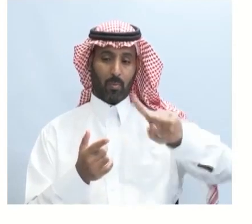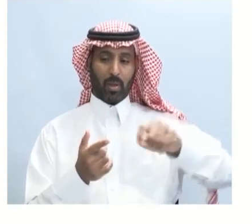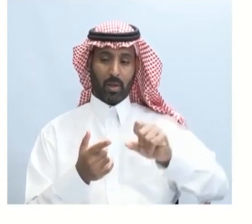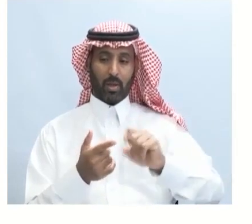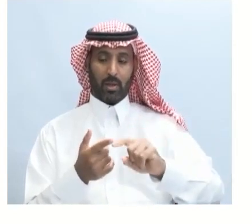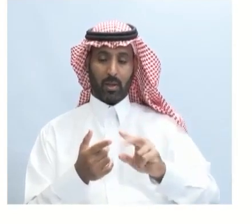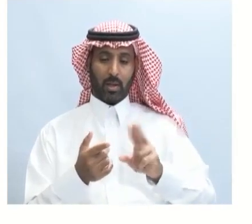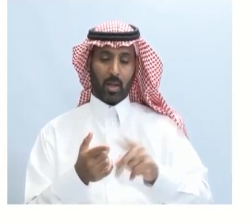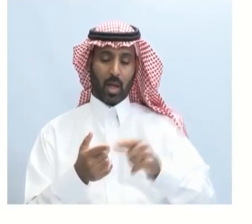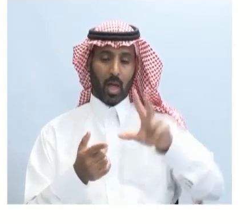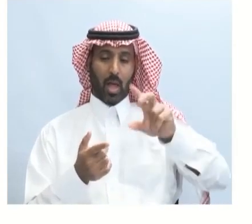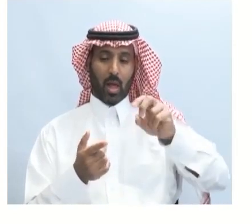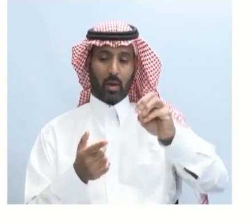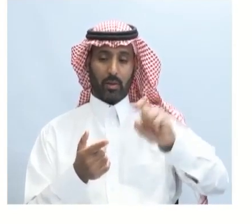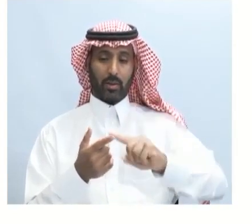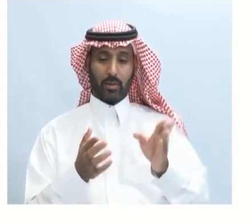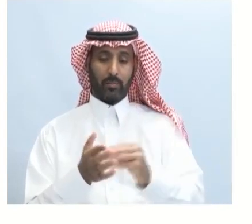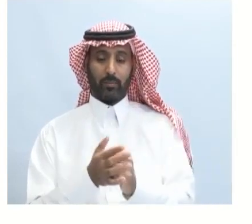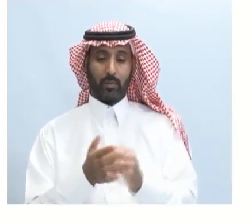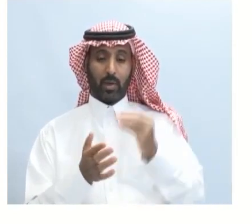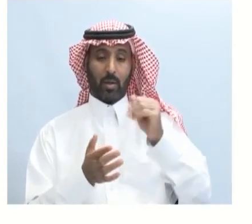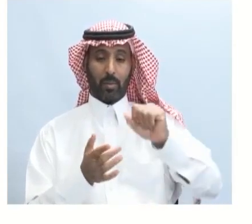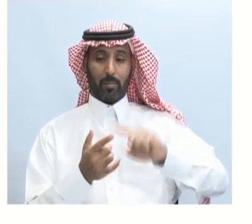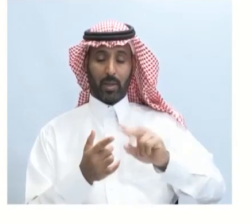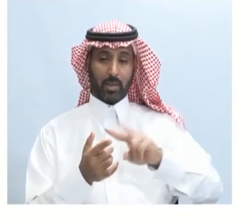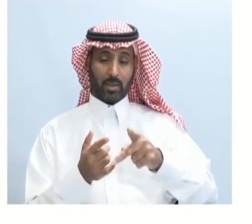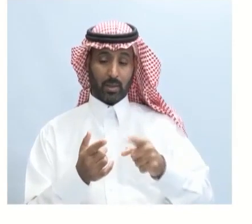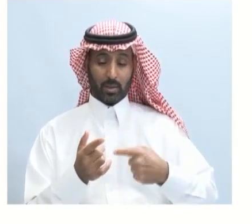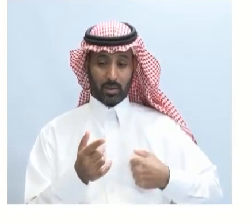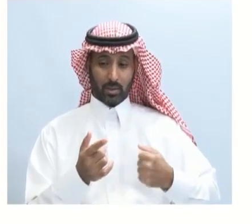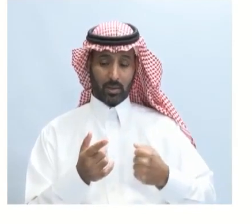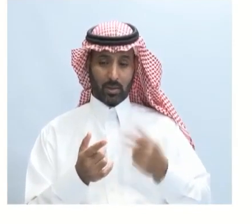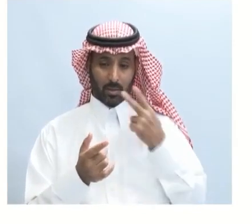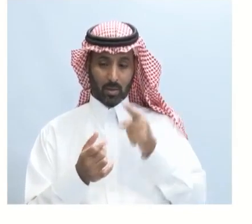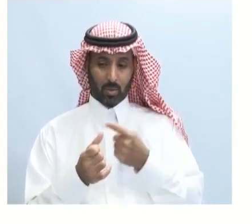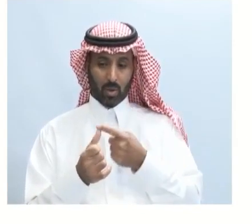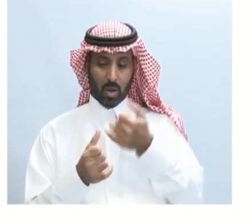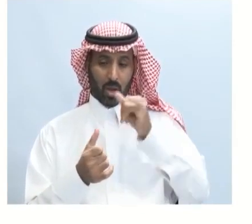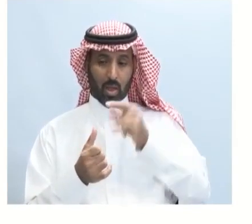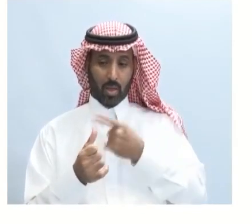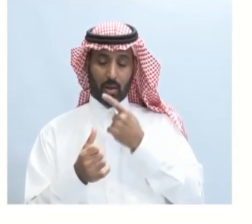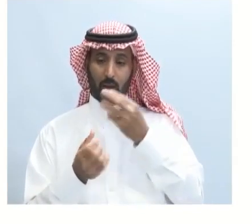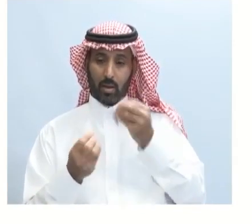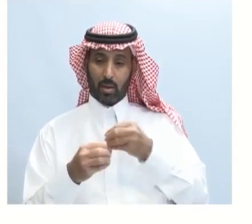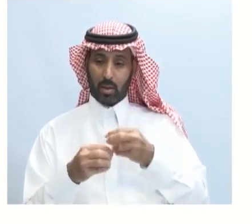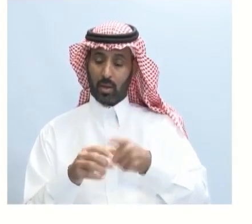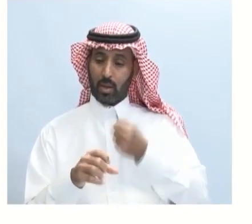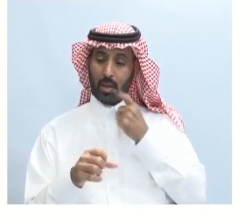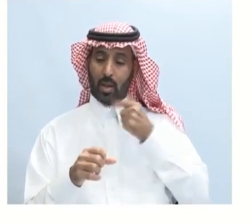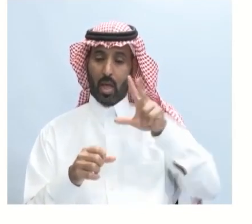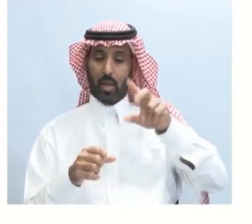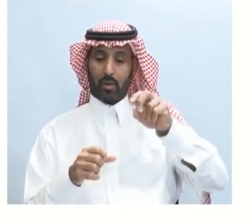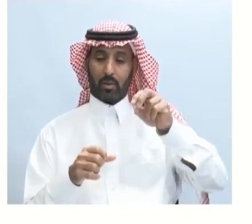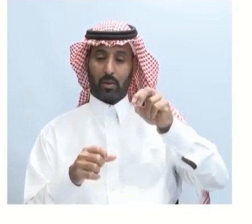بروبانال الى حمض البروبانويك اذا الكحولات الاوليه ستعطيني اليدات اليدات ستعطيني